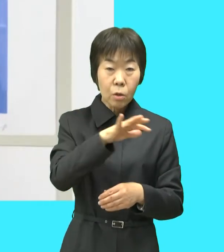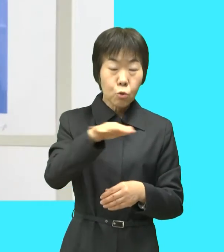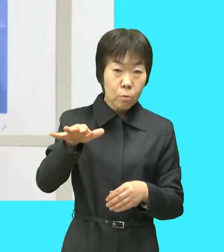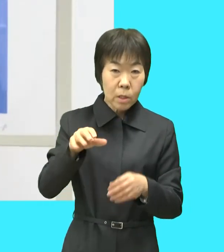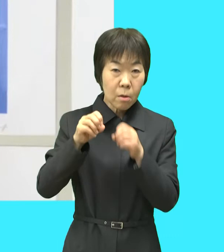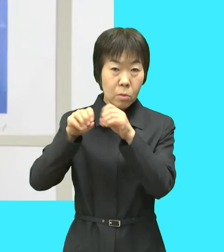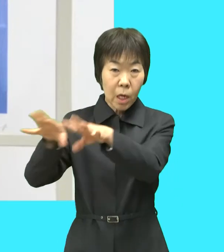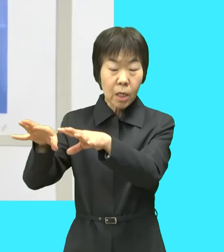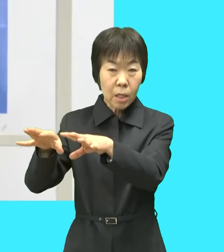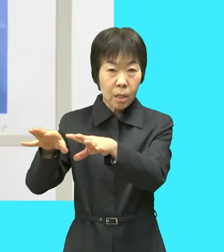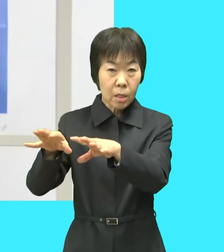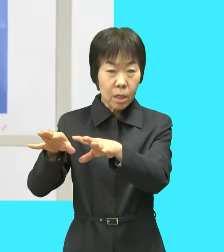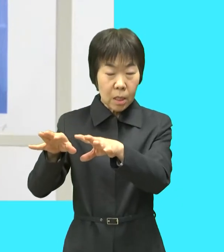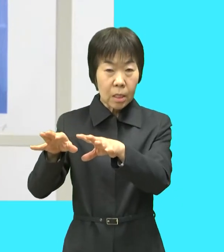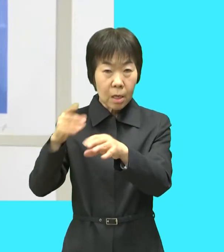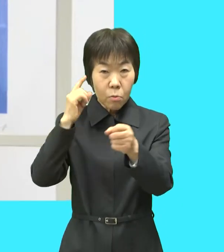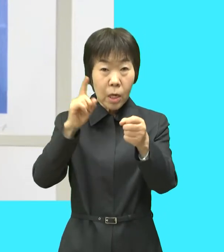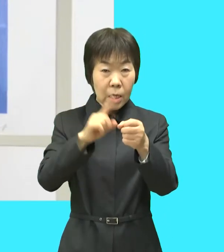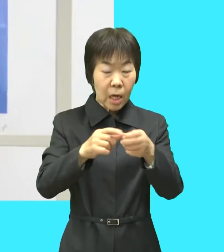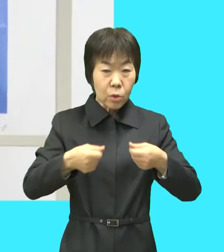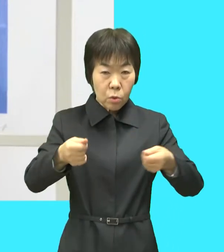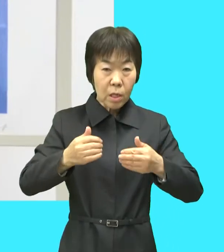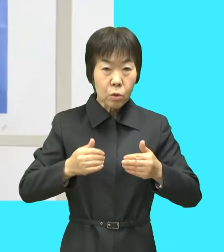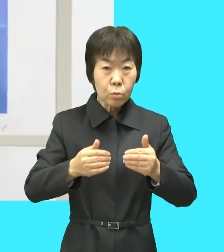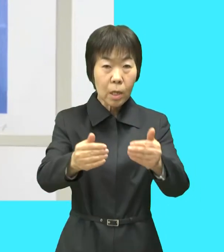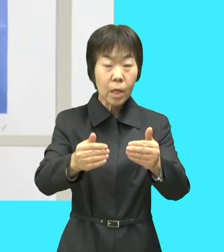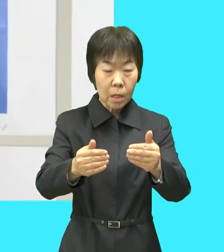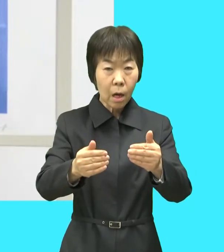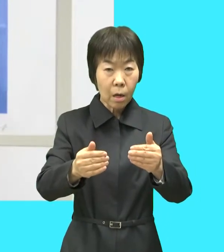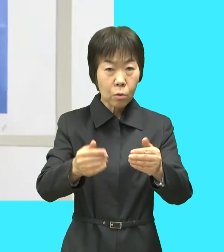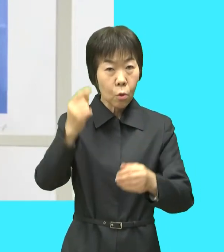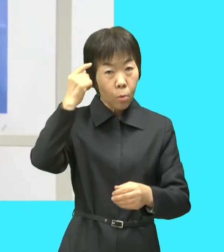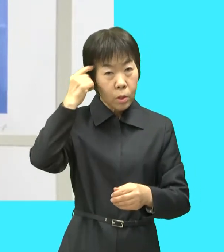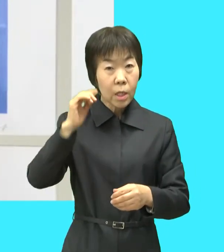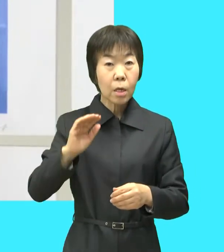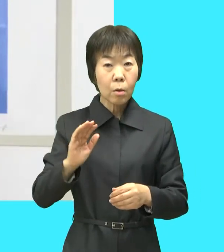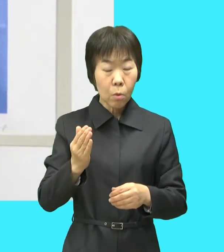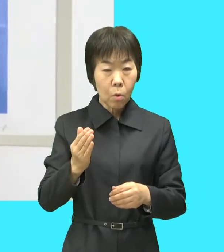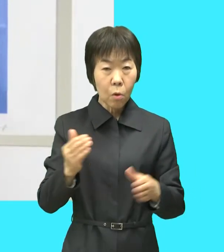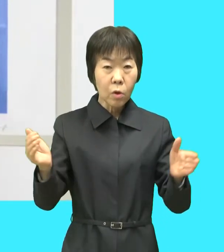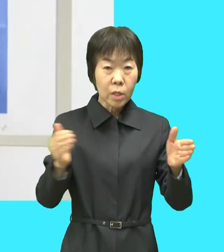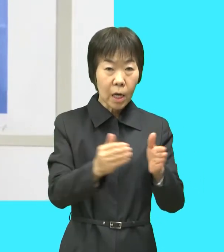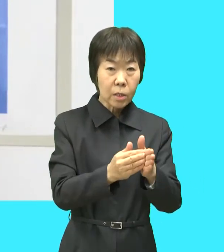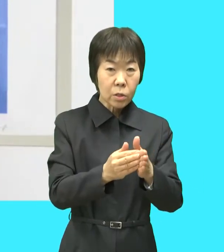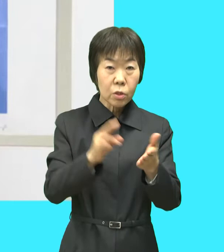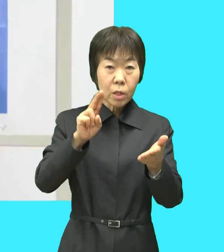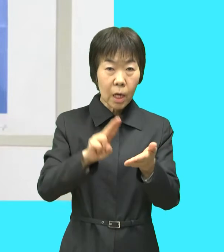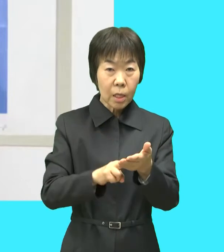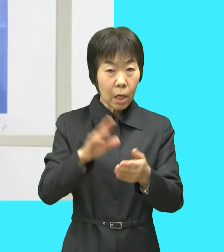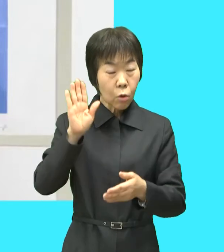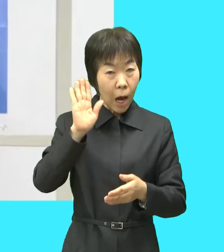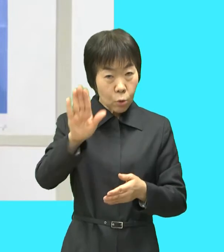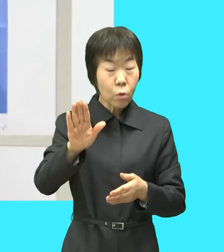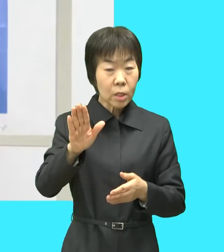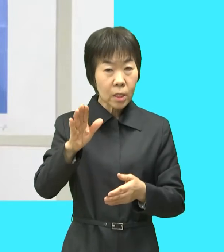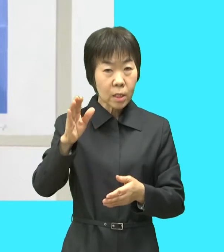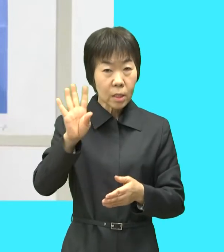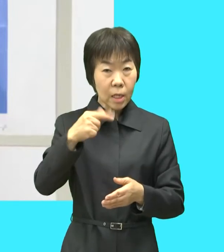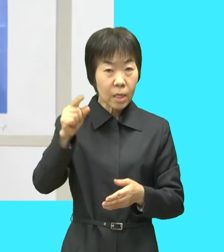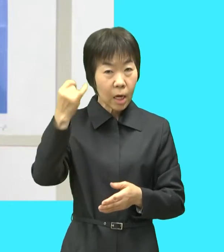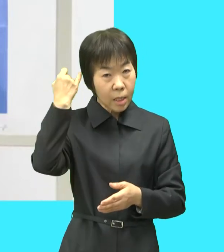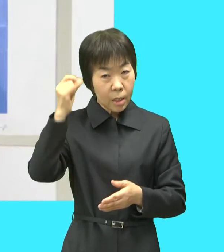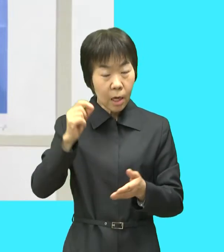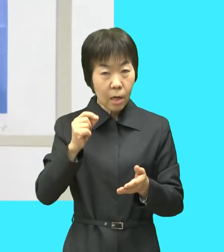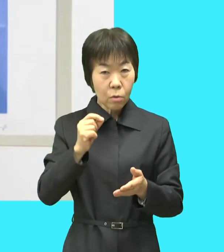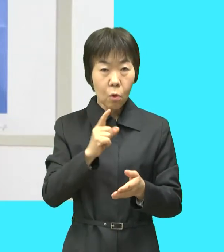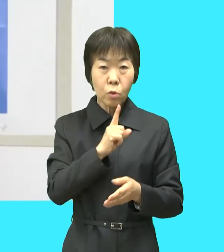調整を進めていた可能性がこれが本当だとかなり高いわけですが、最終決定の後に県が意見を示すという考えに変